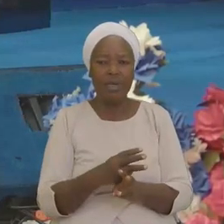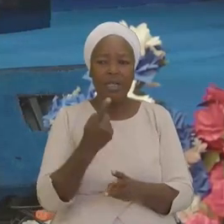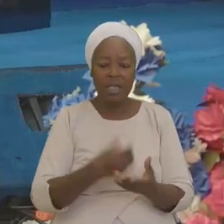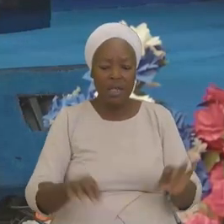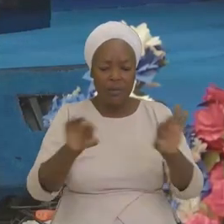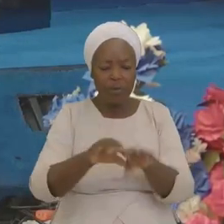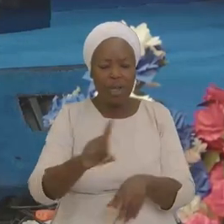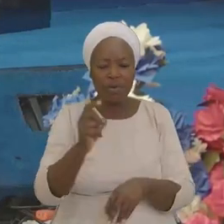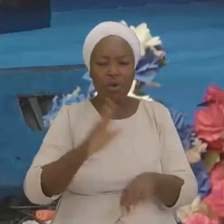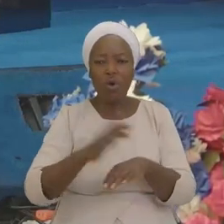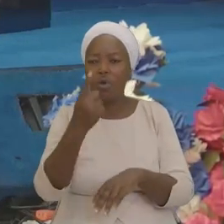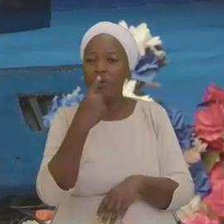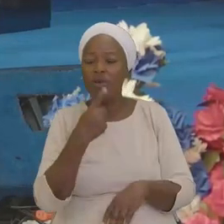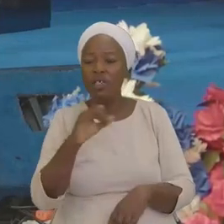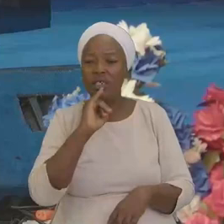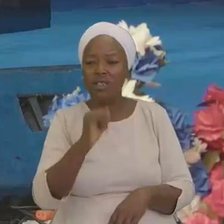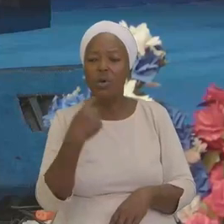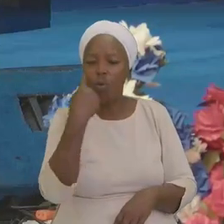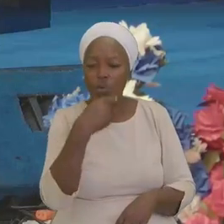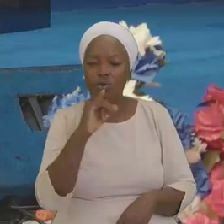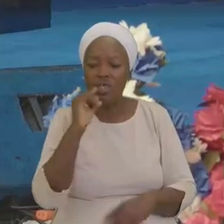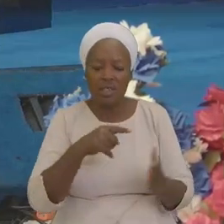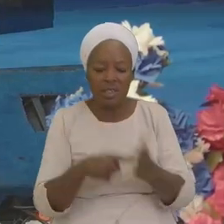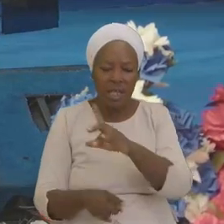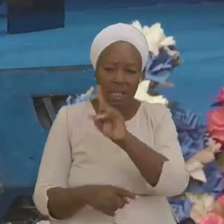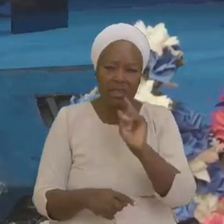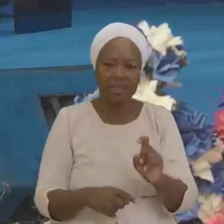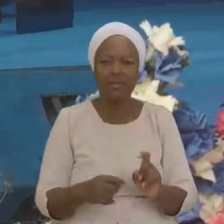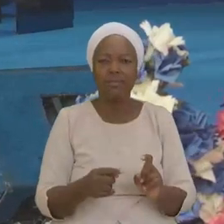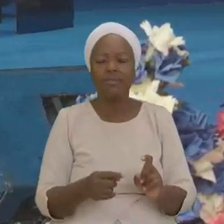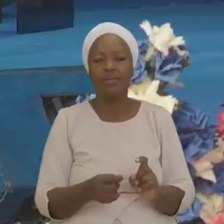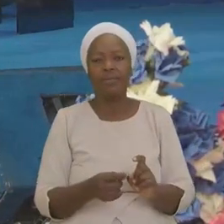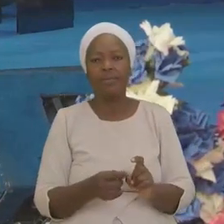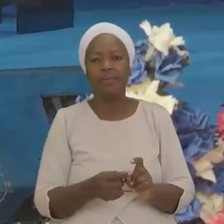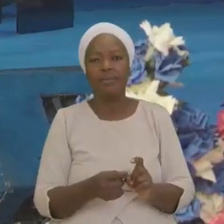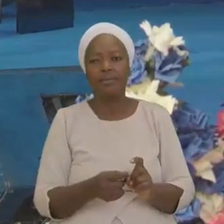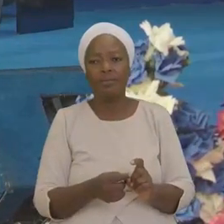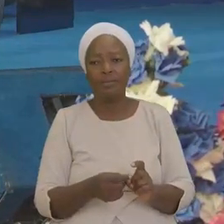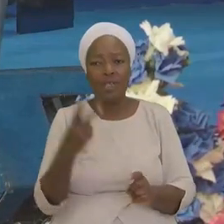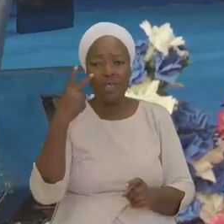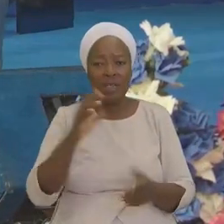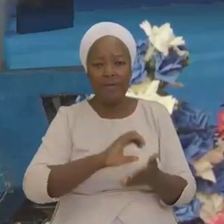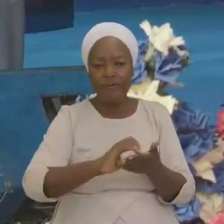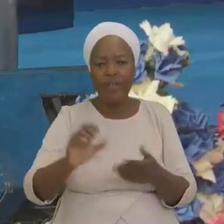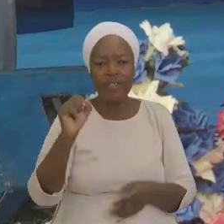Partout tu es dans le monde, la question importante sur tes lèvres, qui est celui-ci?